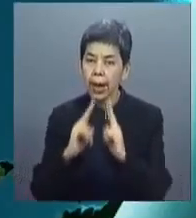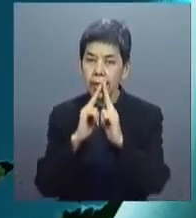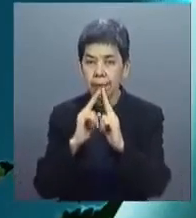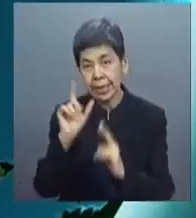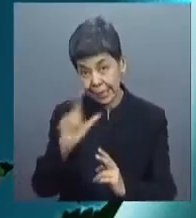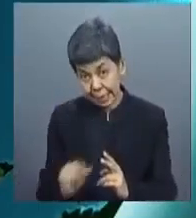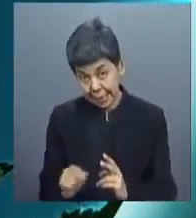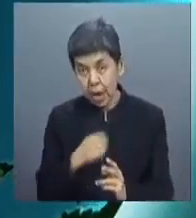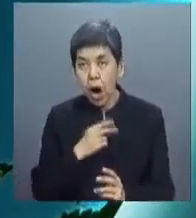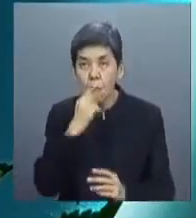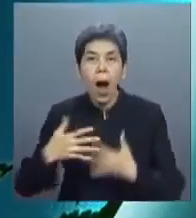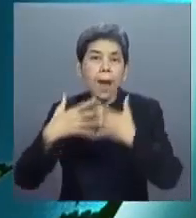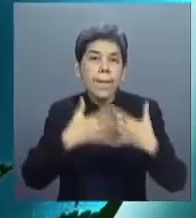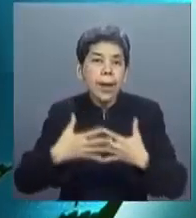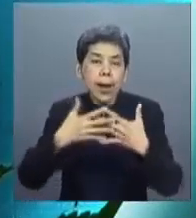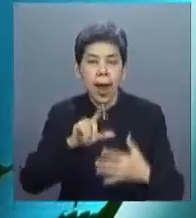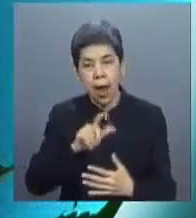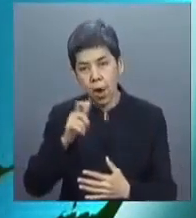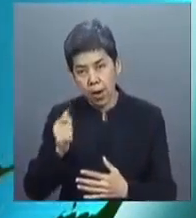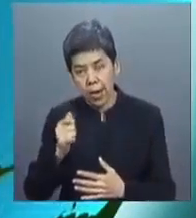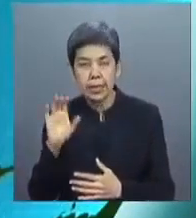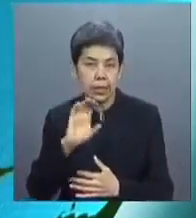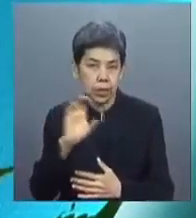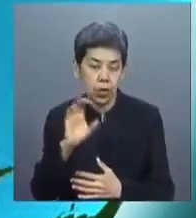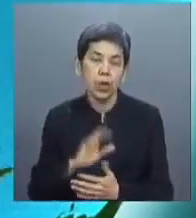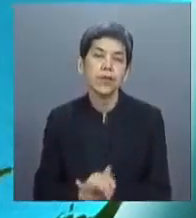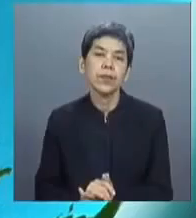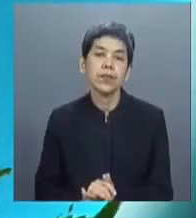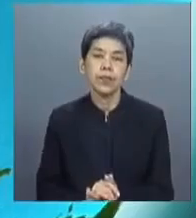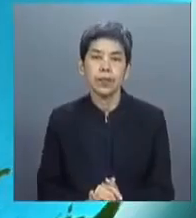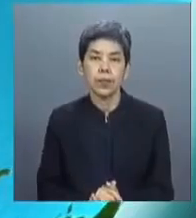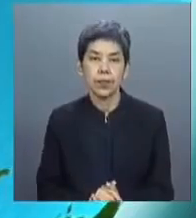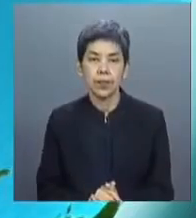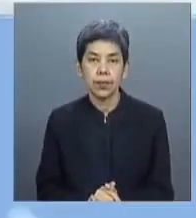ปิดท้ายกันที่ทวีปอเมริกาลอสแอนเจลิสชิคาโกนิวยอร์กและดัลลัสค่ะ